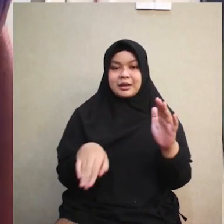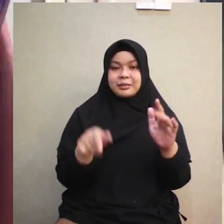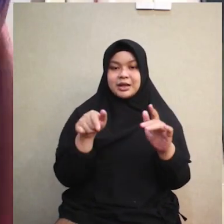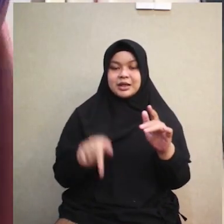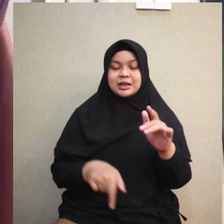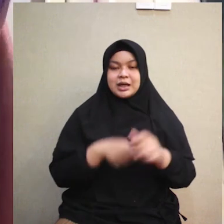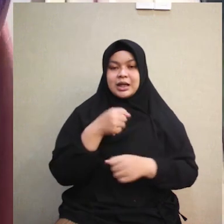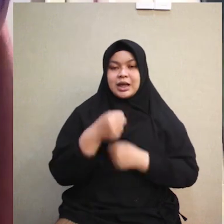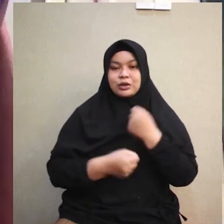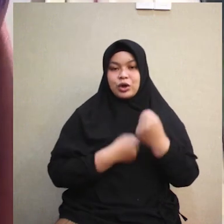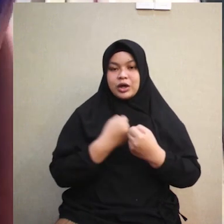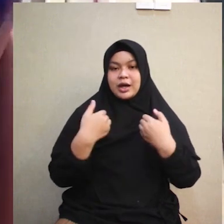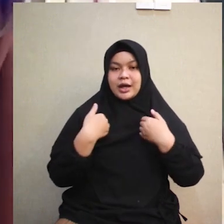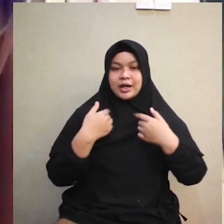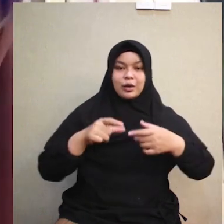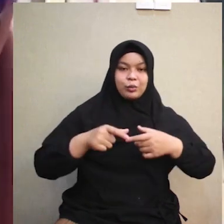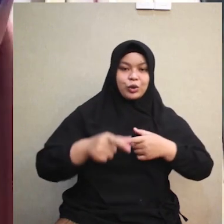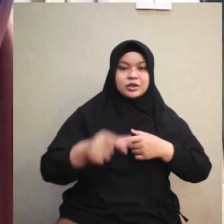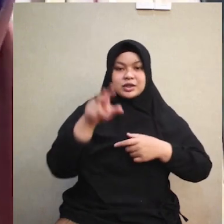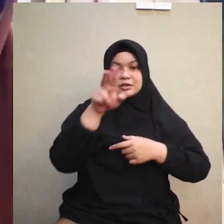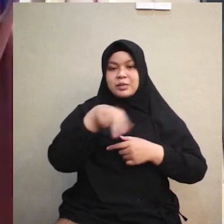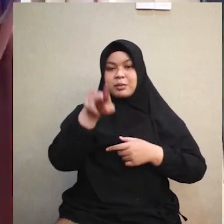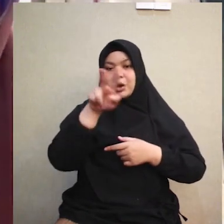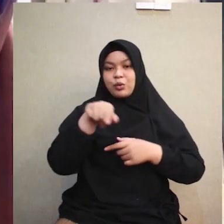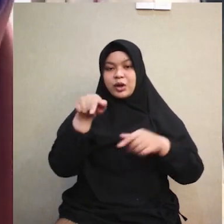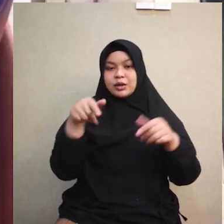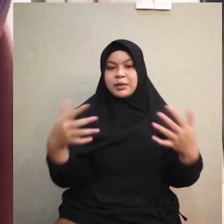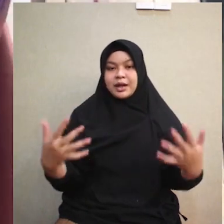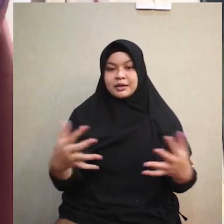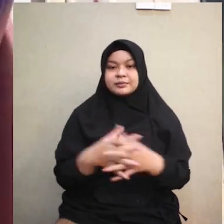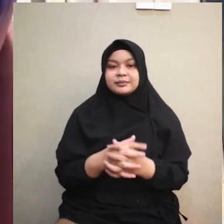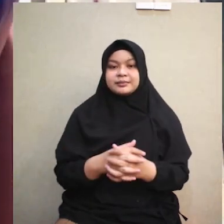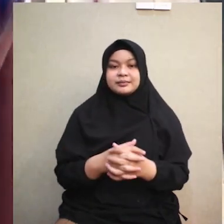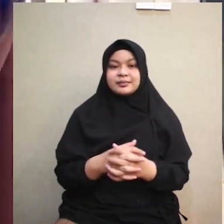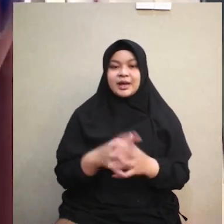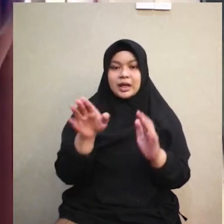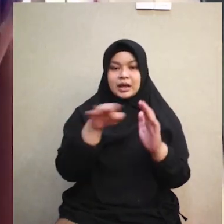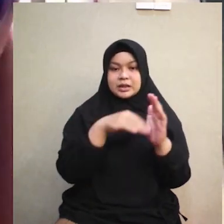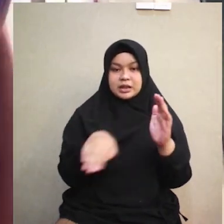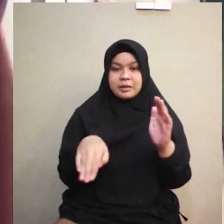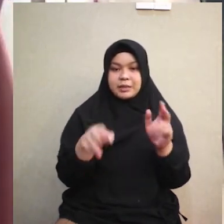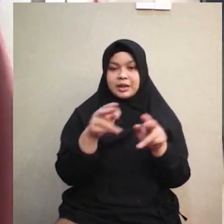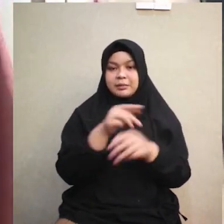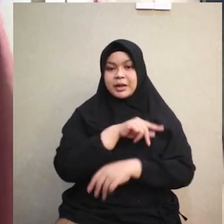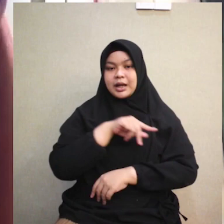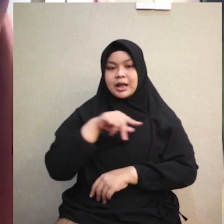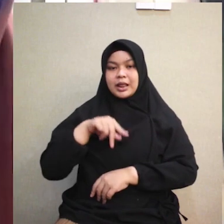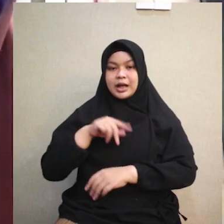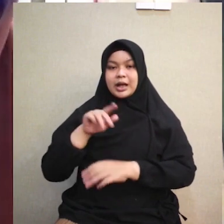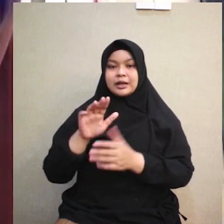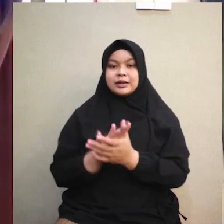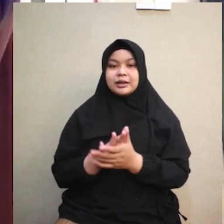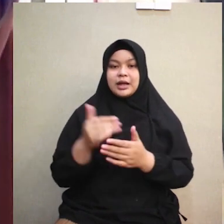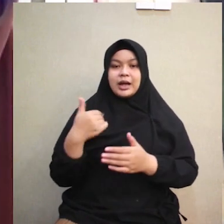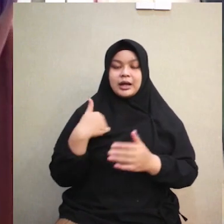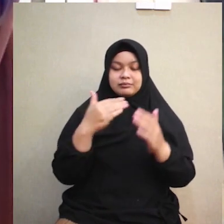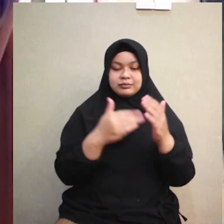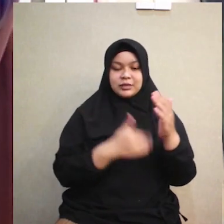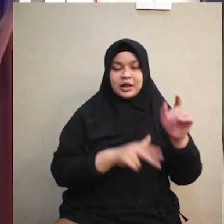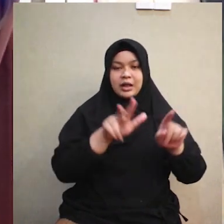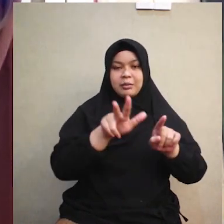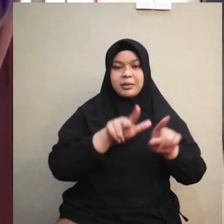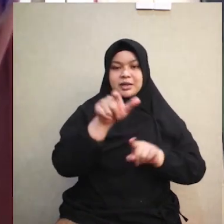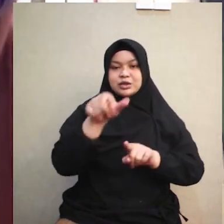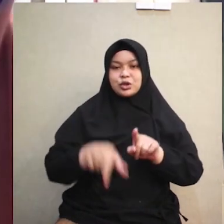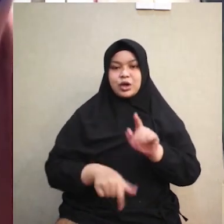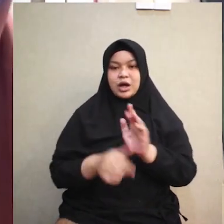dan ada proses pemantauan di mana kemudian 18 orang ahli terkait